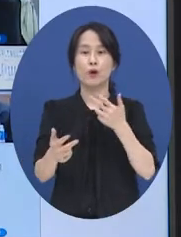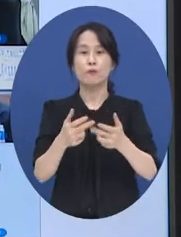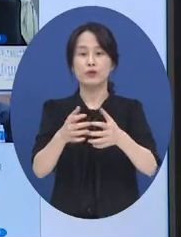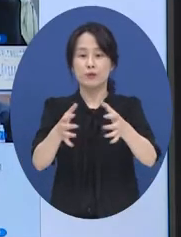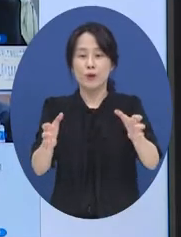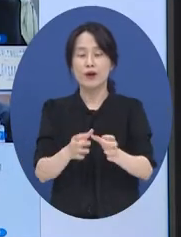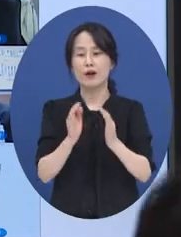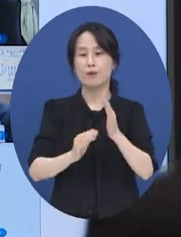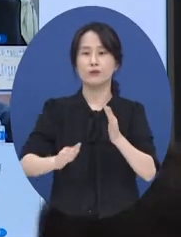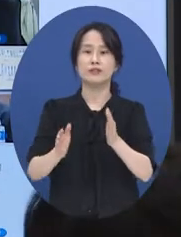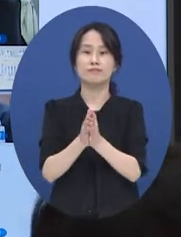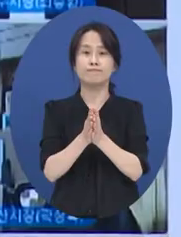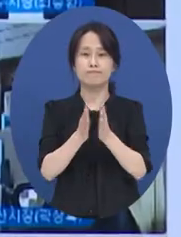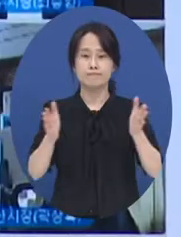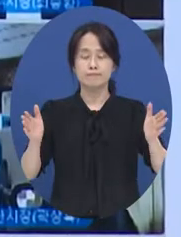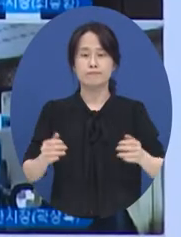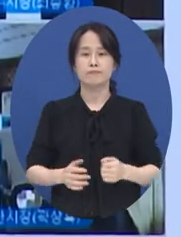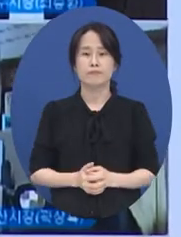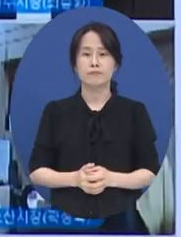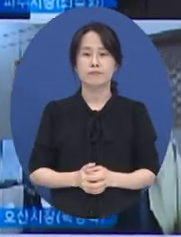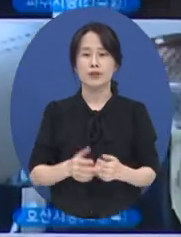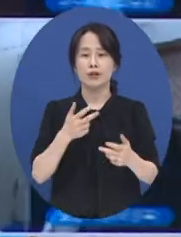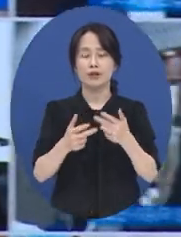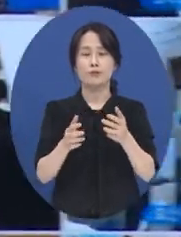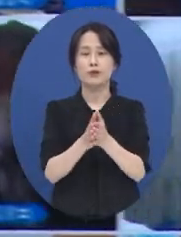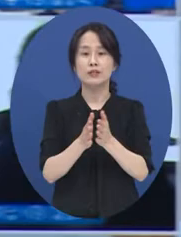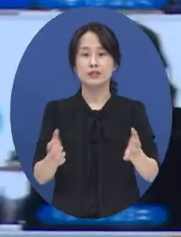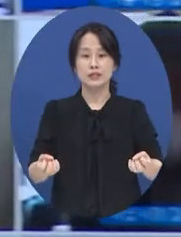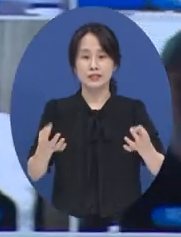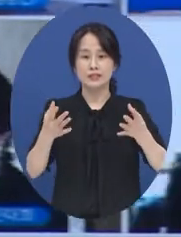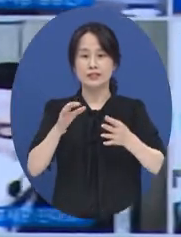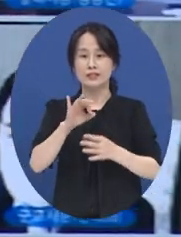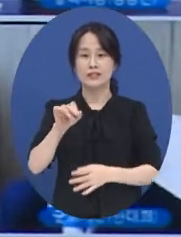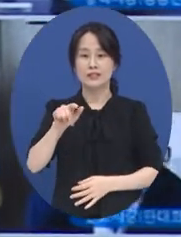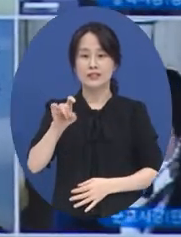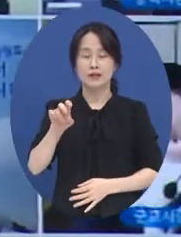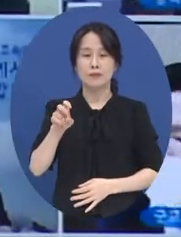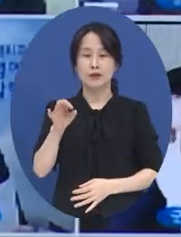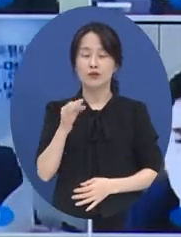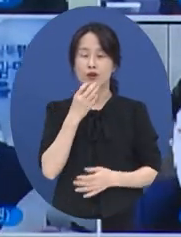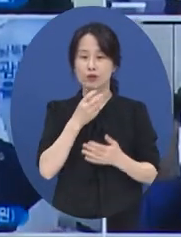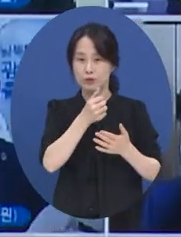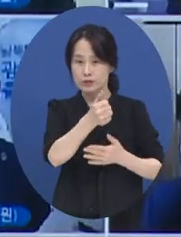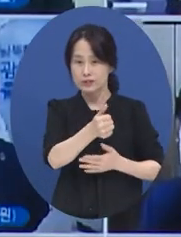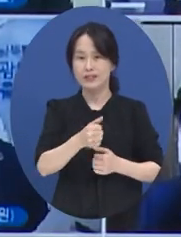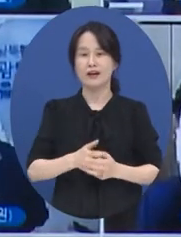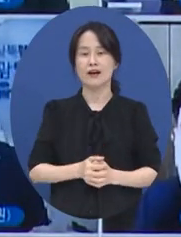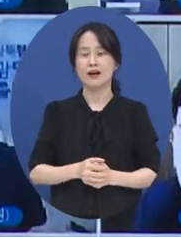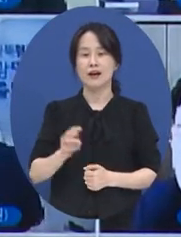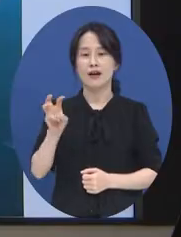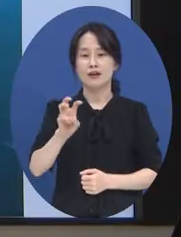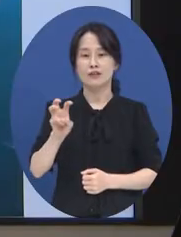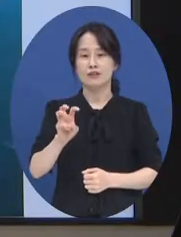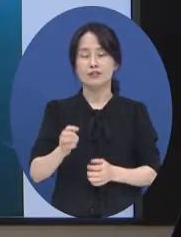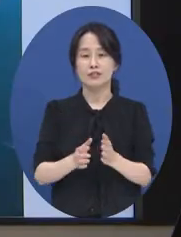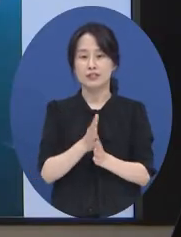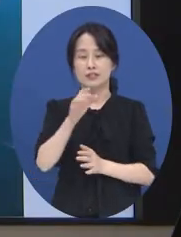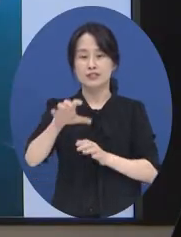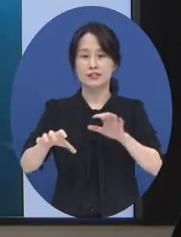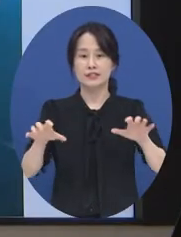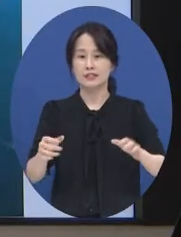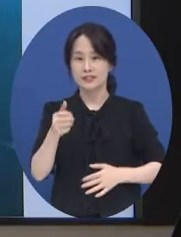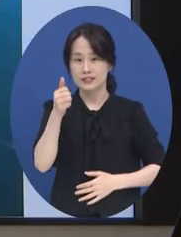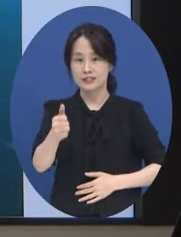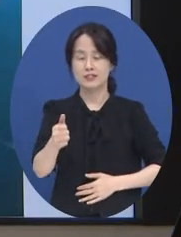지방정부협의회가 공식 출범했습니다. 협의회 출범식에는 이재명 경기도지사를 비롯해 도내 30개 시군